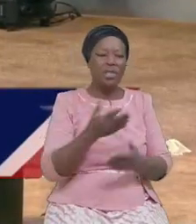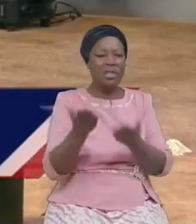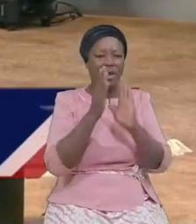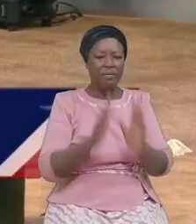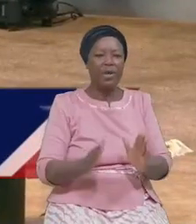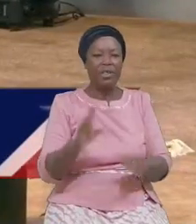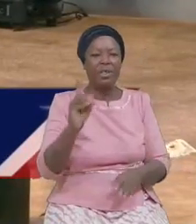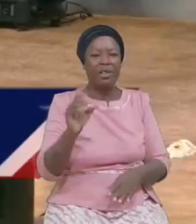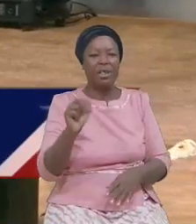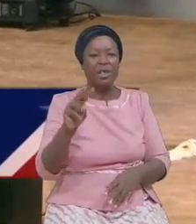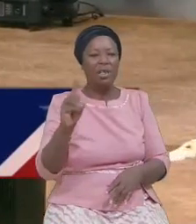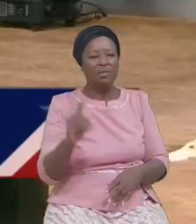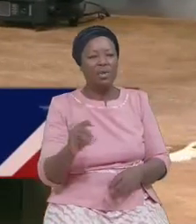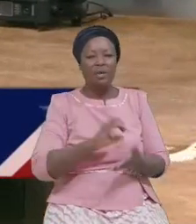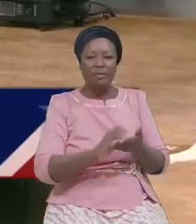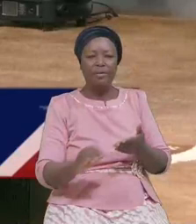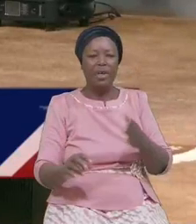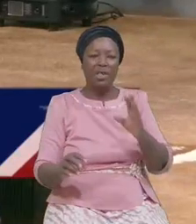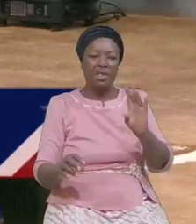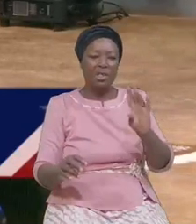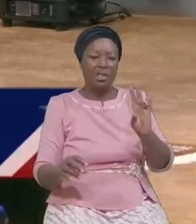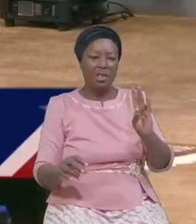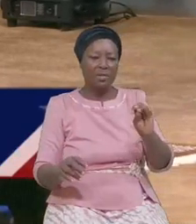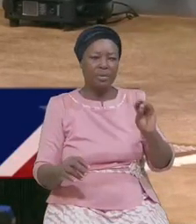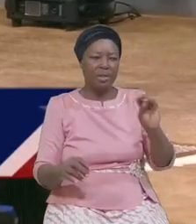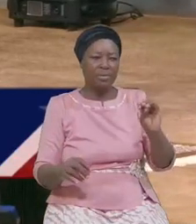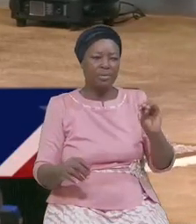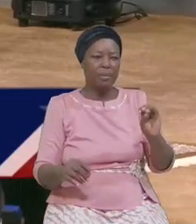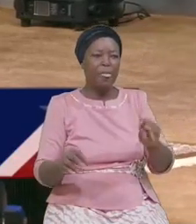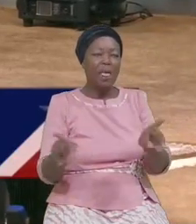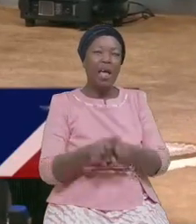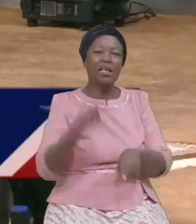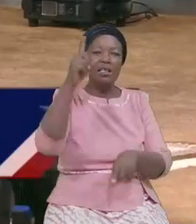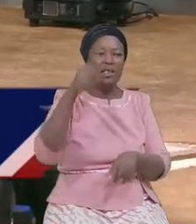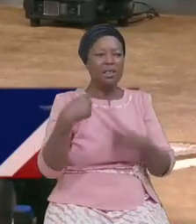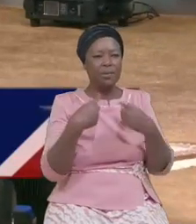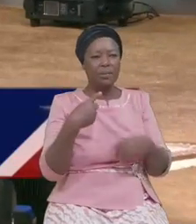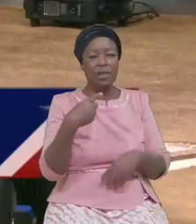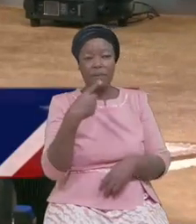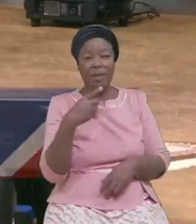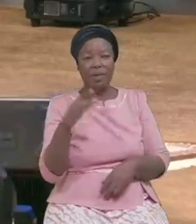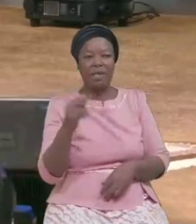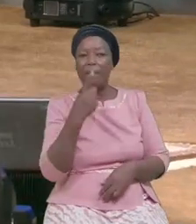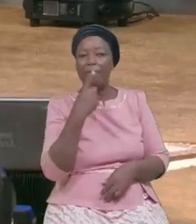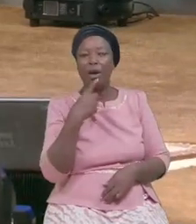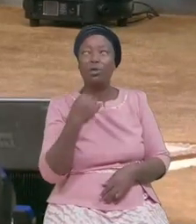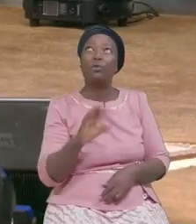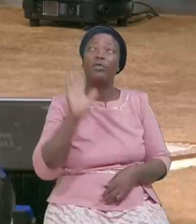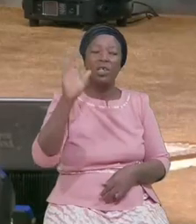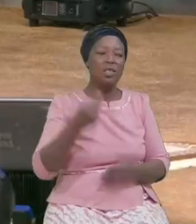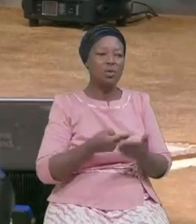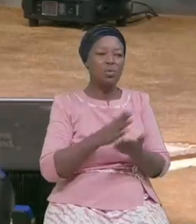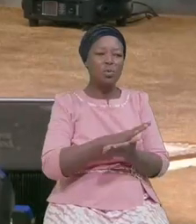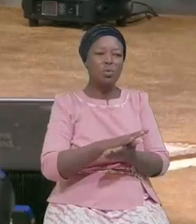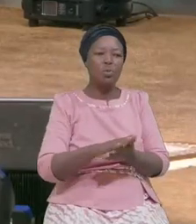70. Verset 70, il dit, comme il l'avait ordonné par la bouche de ses saints prophètes, il a dit qu'il